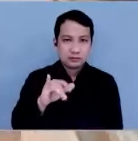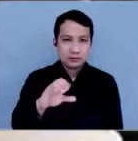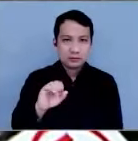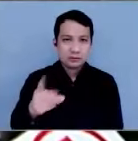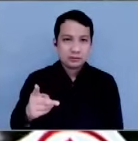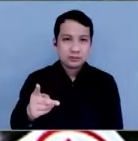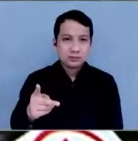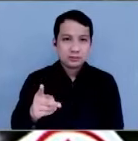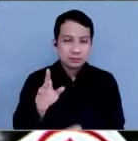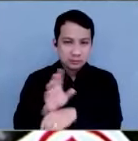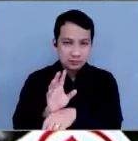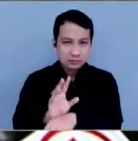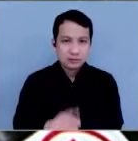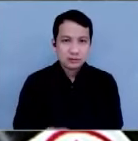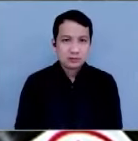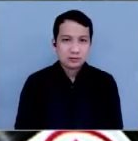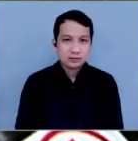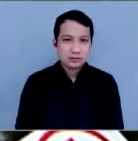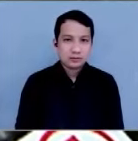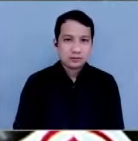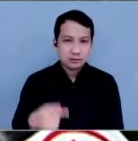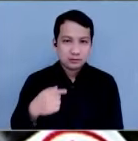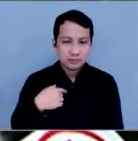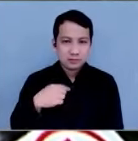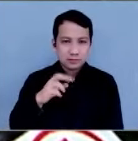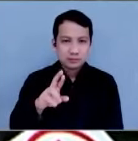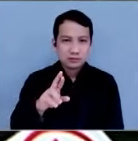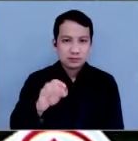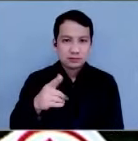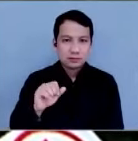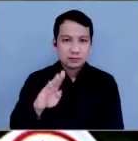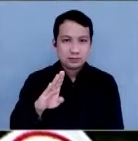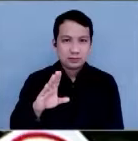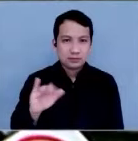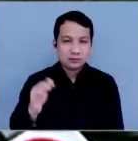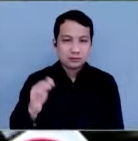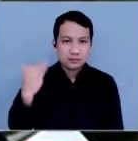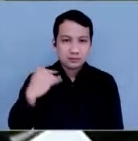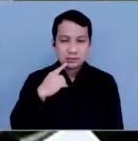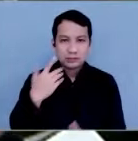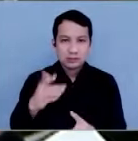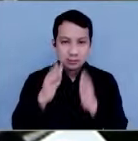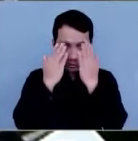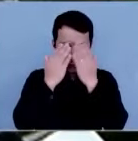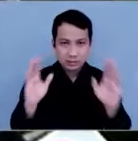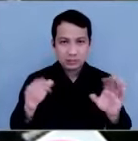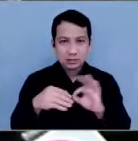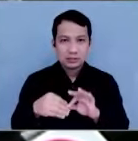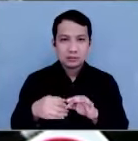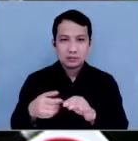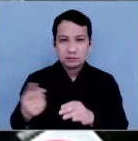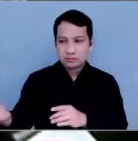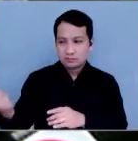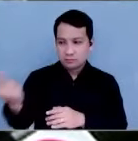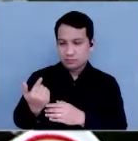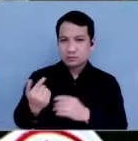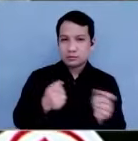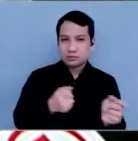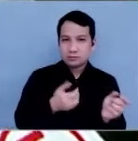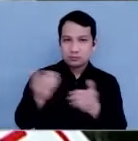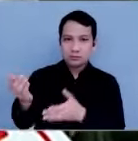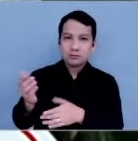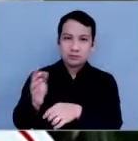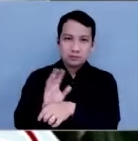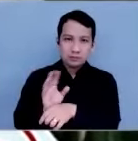magpelikula. I was a Regal baby. Kasi after Eat Bulaga, siya agad yung nagbigay ng break ko sa movie